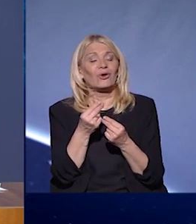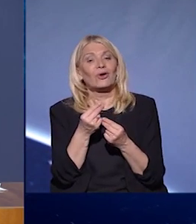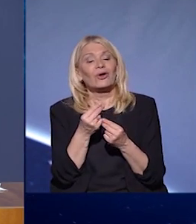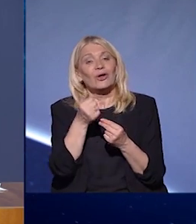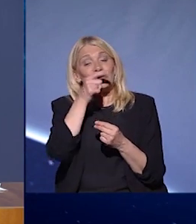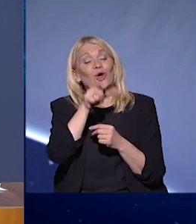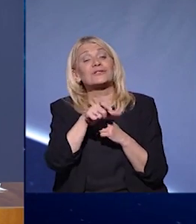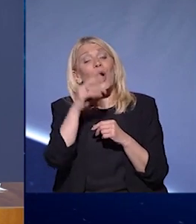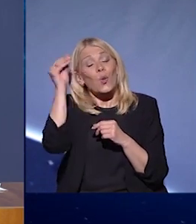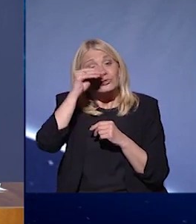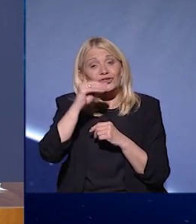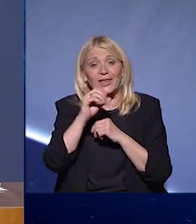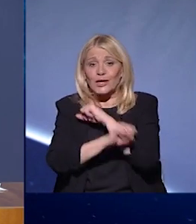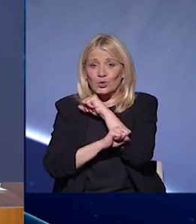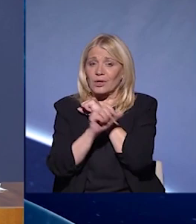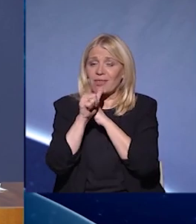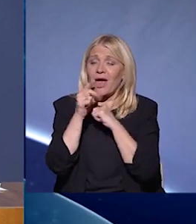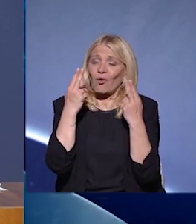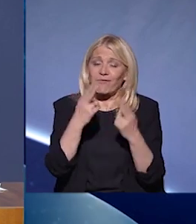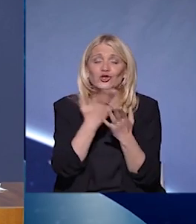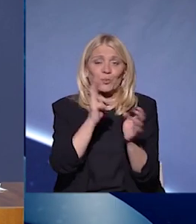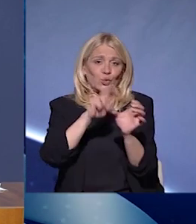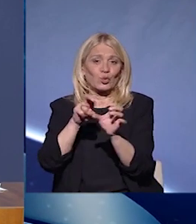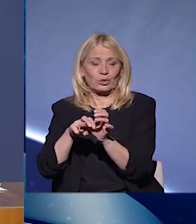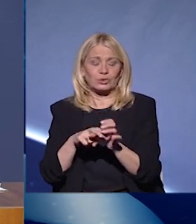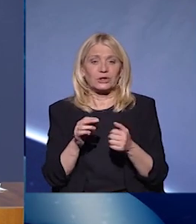za učenje jako, jako bitno da budu uključeni.